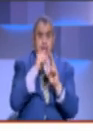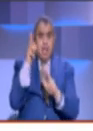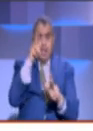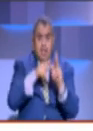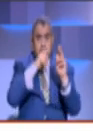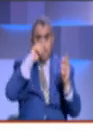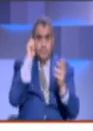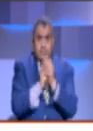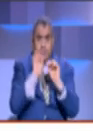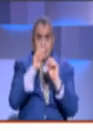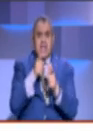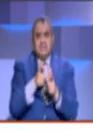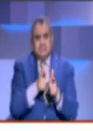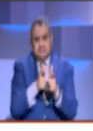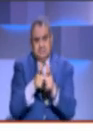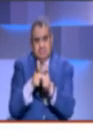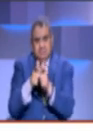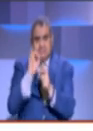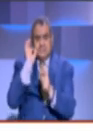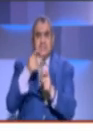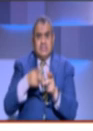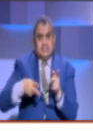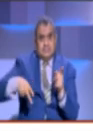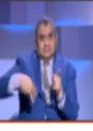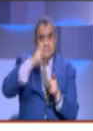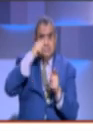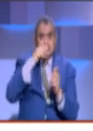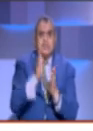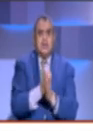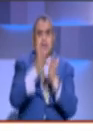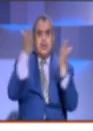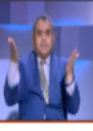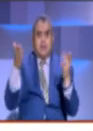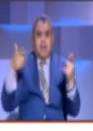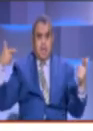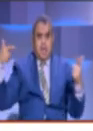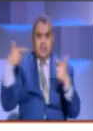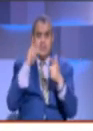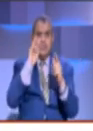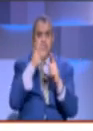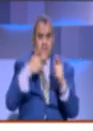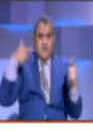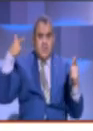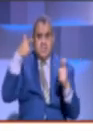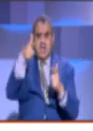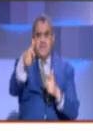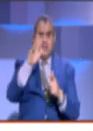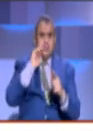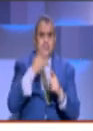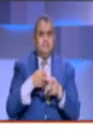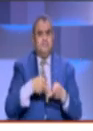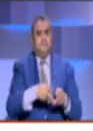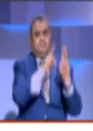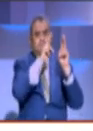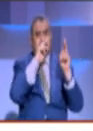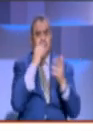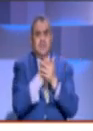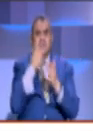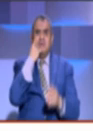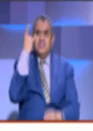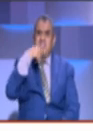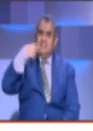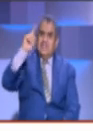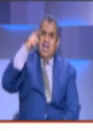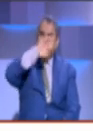غالبا القضاء عليها بكشف المباشر عن الحقائق. هذا يعزز موقف الداخلية. وطبعا مثل